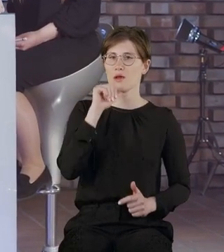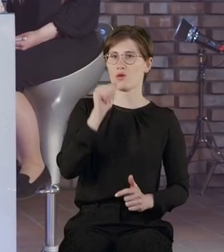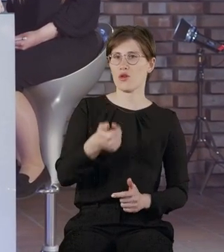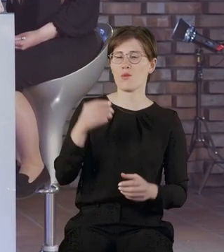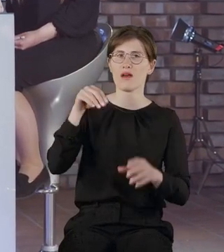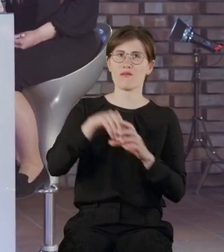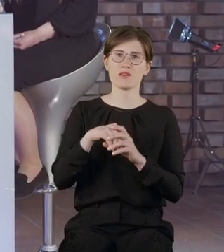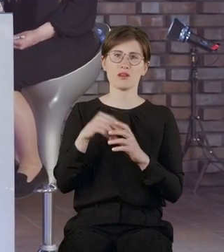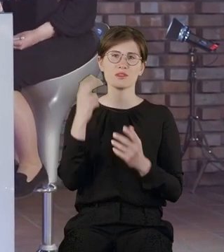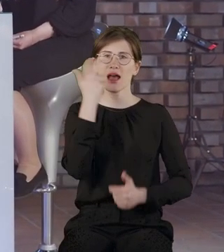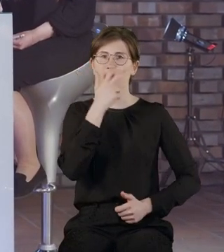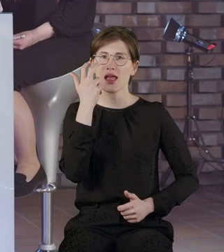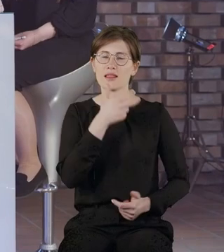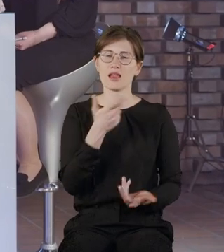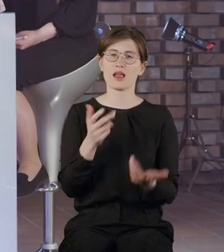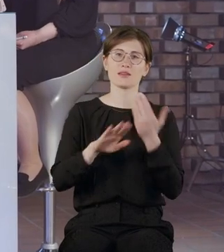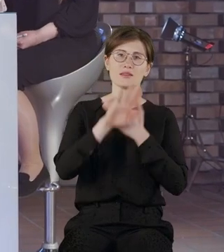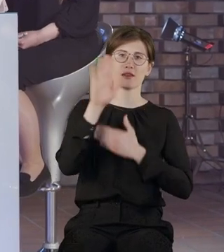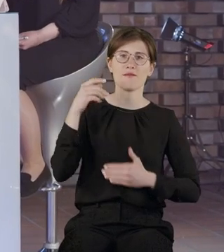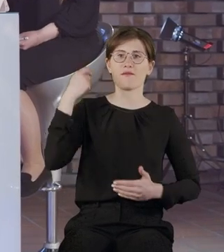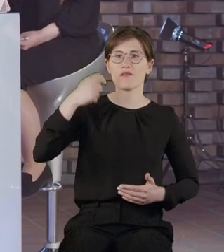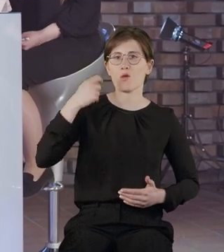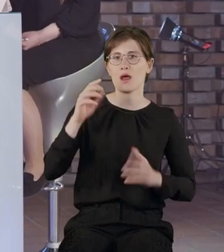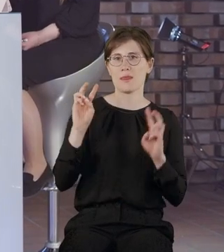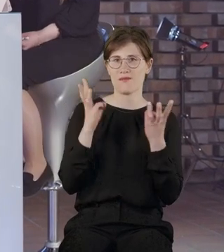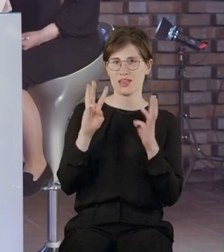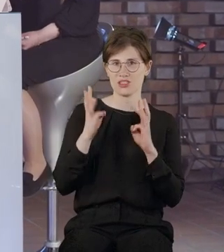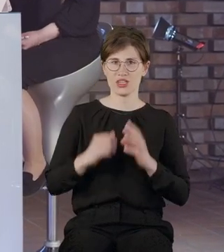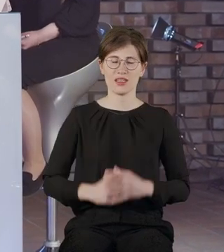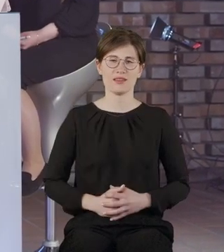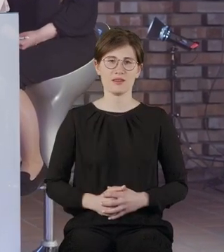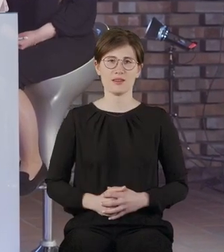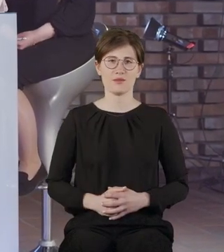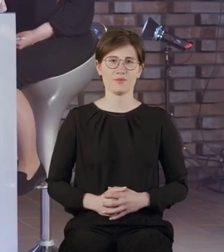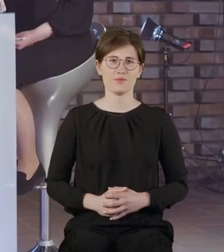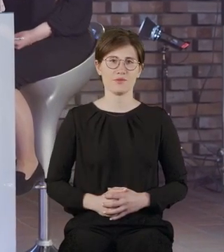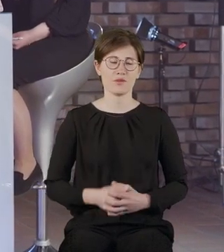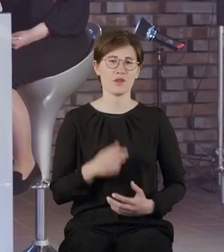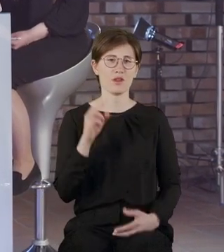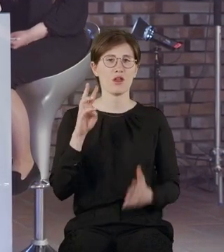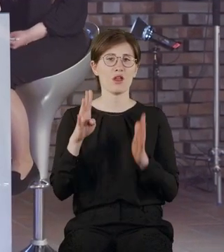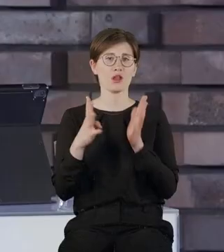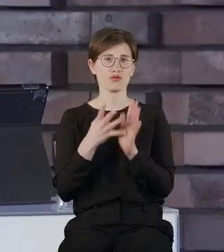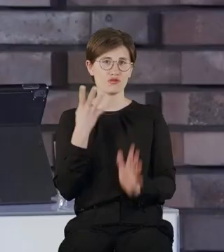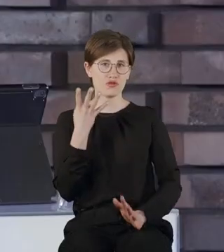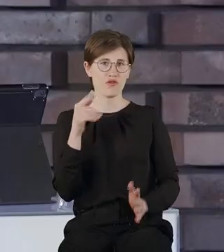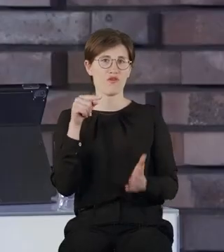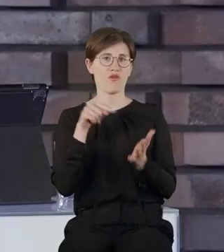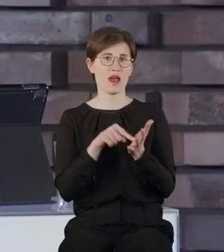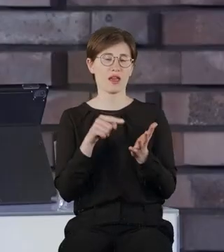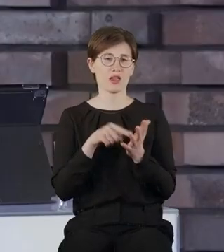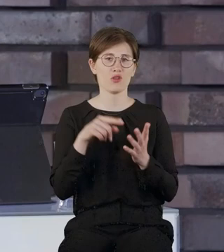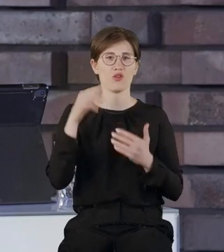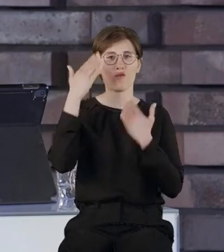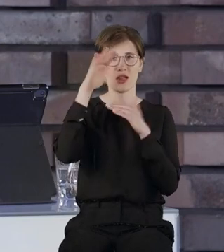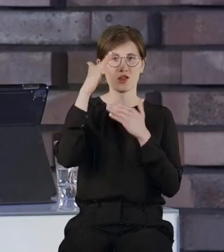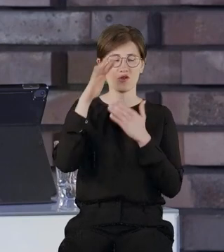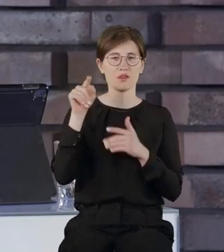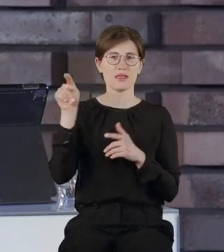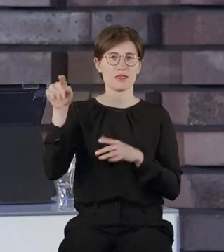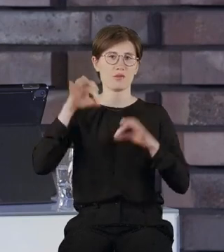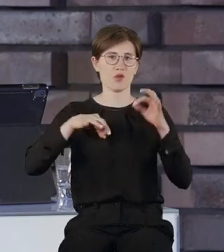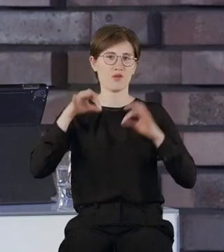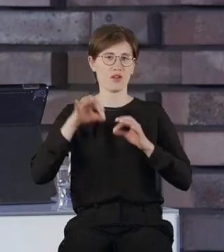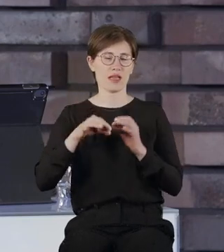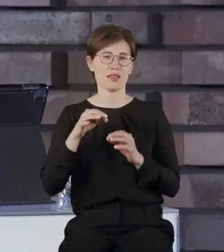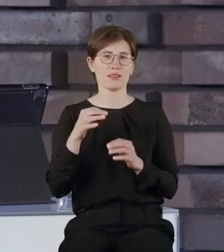naukowych, stanowiska pokazowe, wykłady oraz warsztaty. Czwartą edycję wydarzenia w Międzynarodowym Centrum Kongresowym w Katowicach